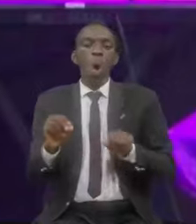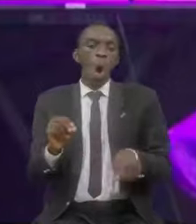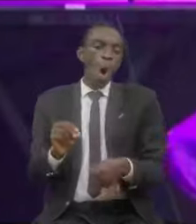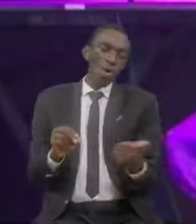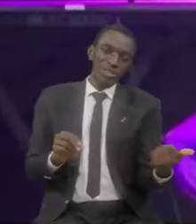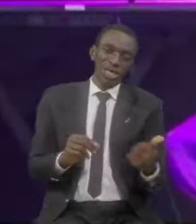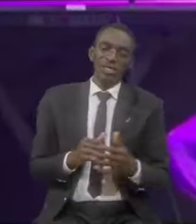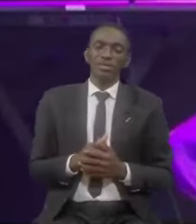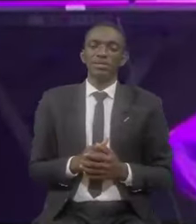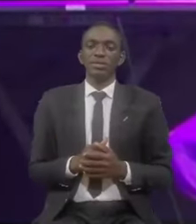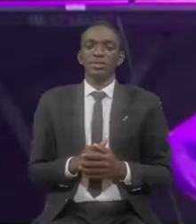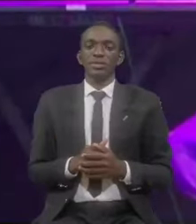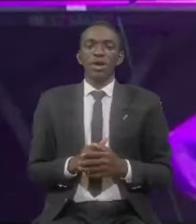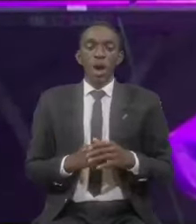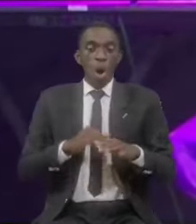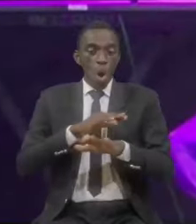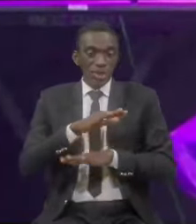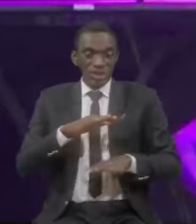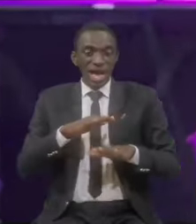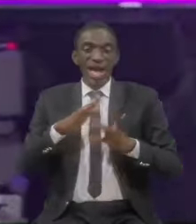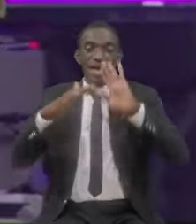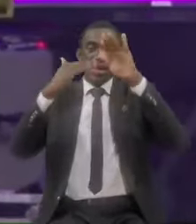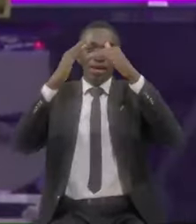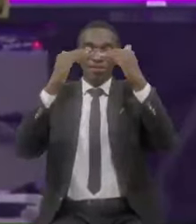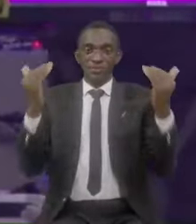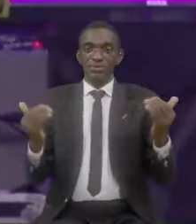aucun autre nom. Sous le ciel,